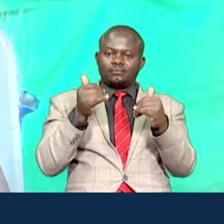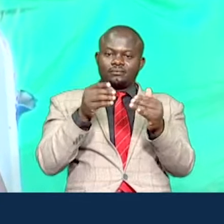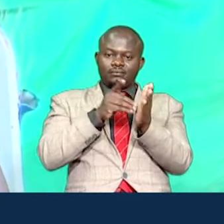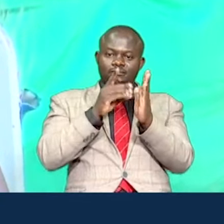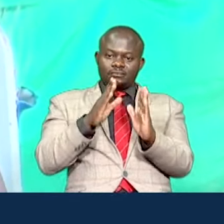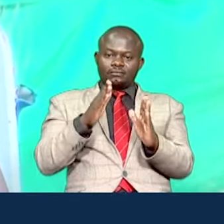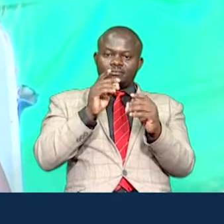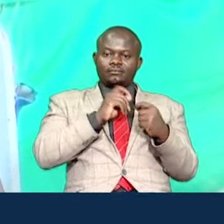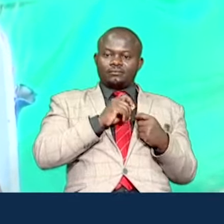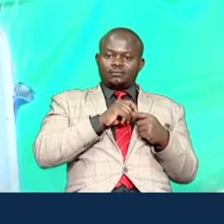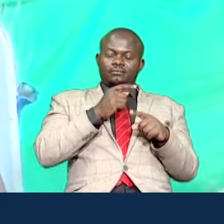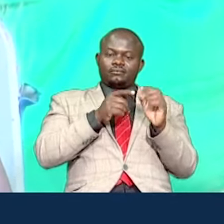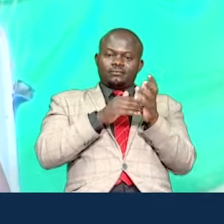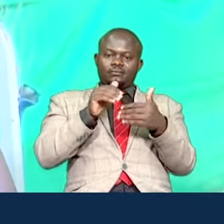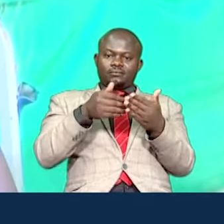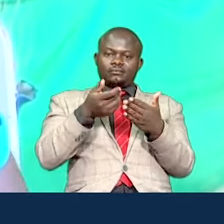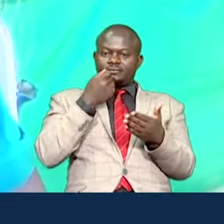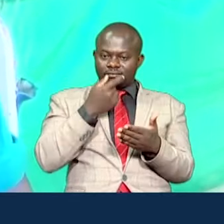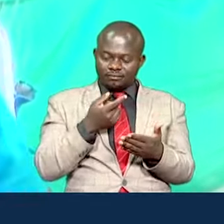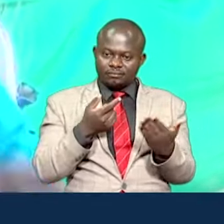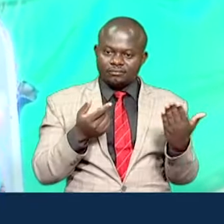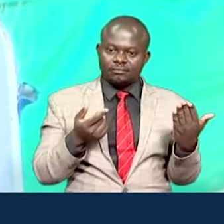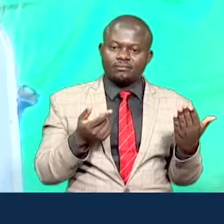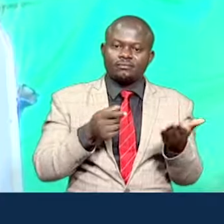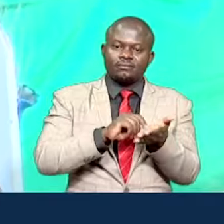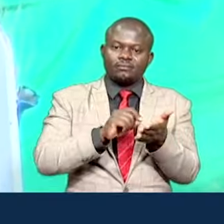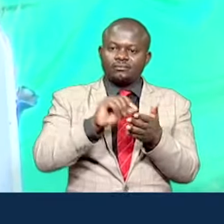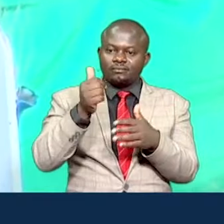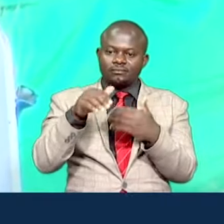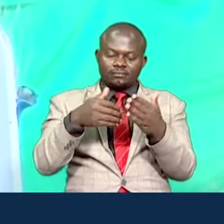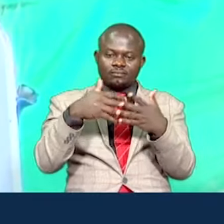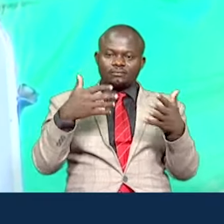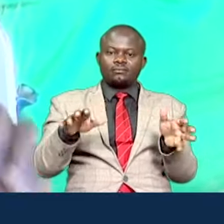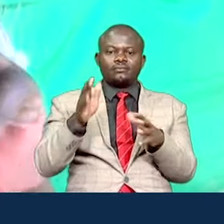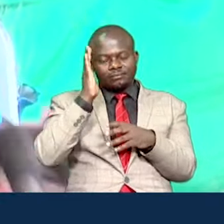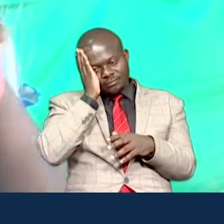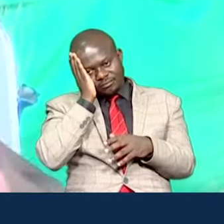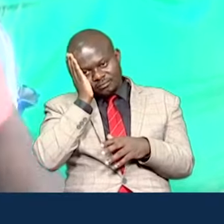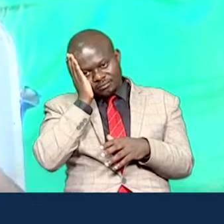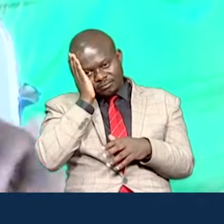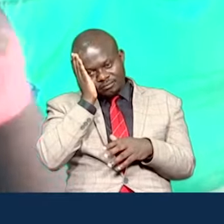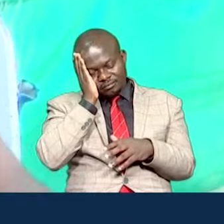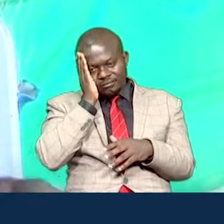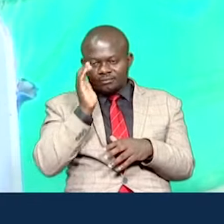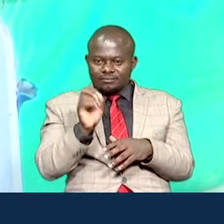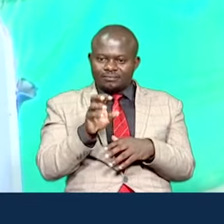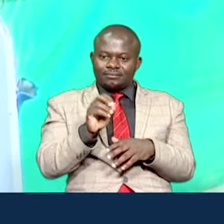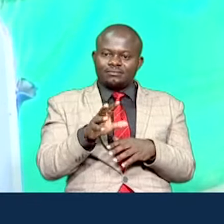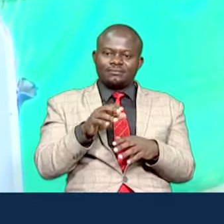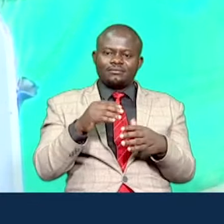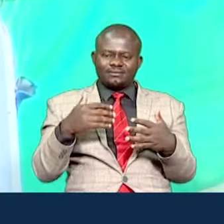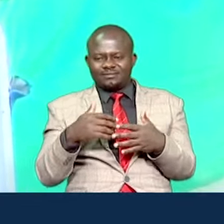mfite ububabare bukomeye anzanira umuti banyandikira n'undi maze kuwunywa ndaryama numva imisonga y'imitera